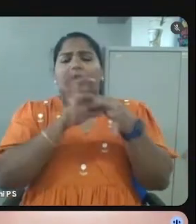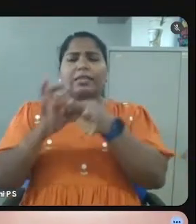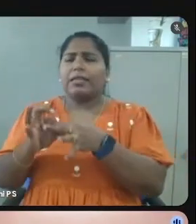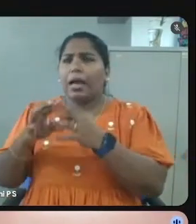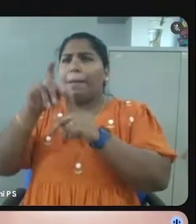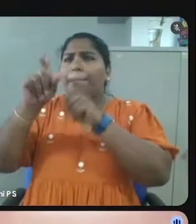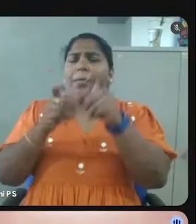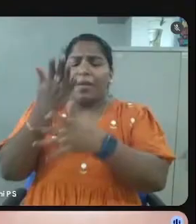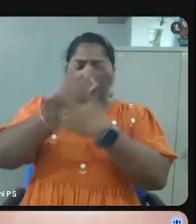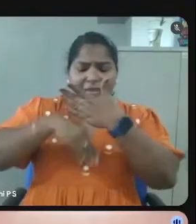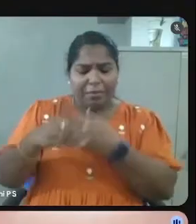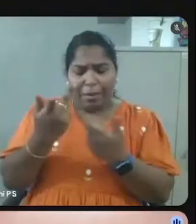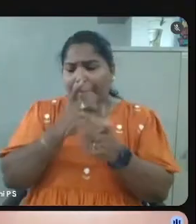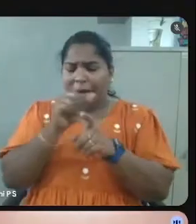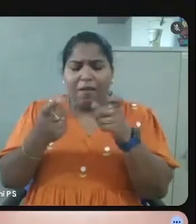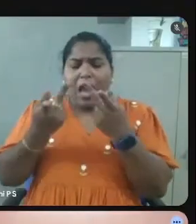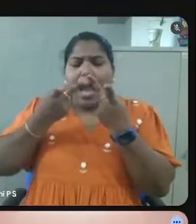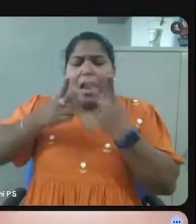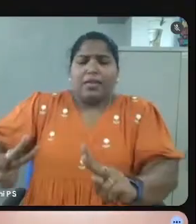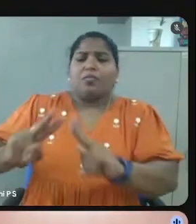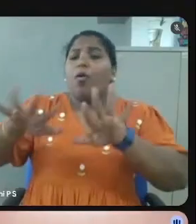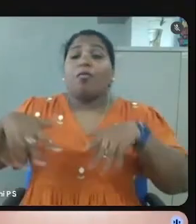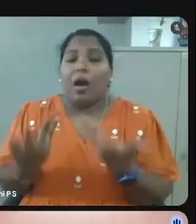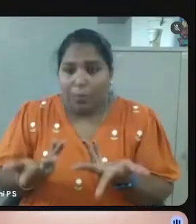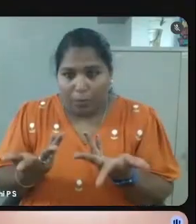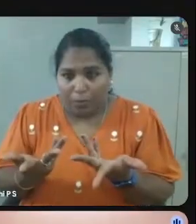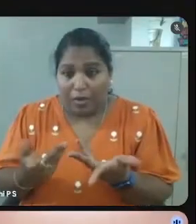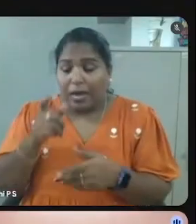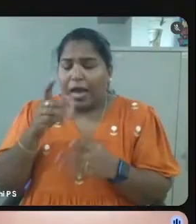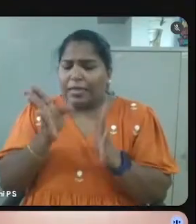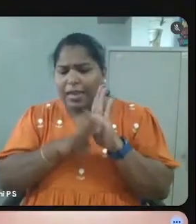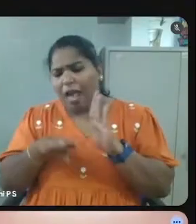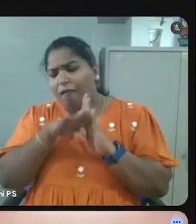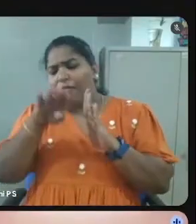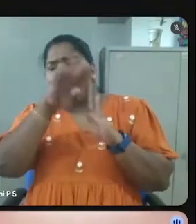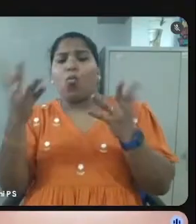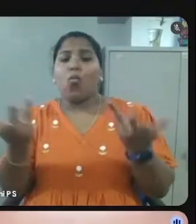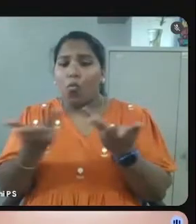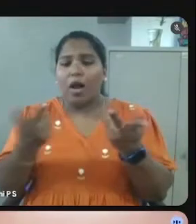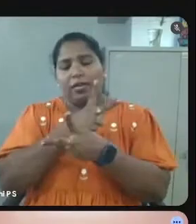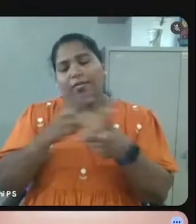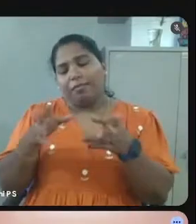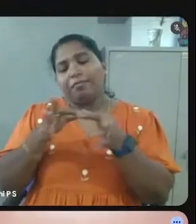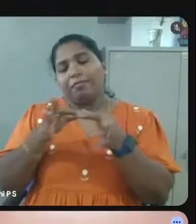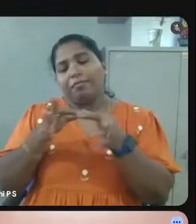റിയാക്ഷൻസ് ടുവേർഡ് സെക്ഷുവാലിറ്റി എന്തൊക്കെയാണ്, അവരുടെ സ്റ്റേജസ് എന്തൊക്കെയാണ് എന്ന് നോക്കാൻ